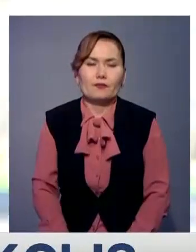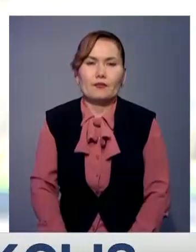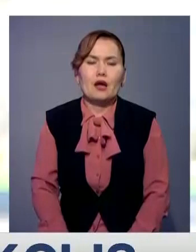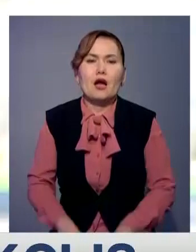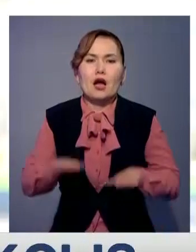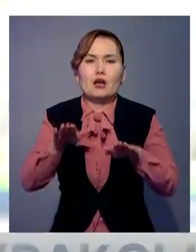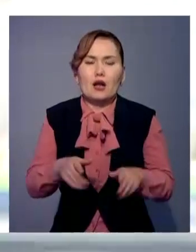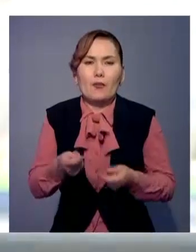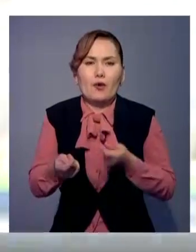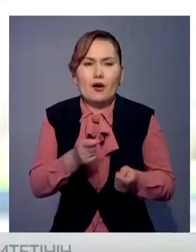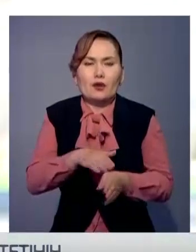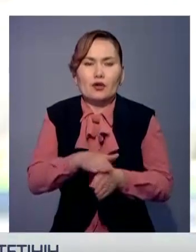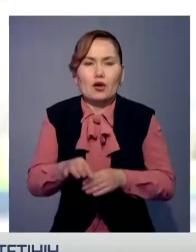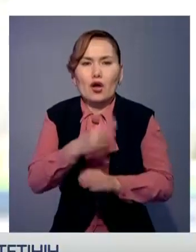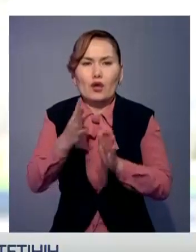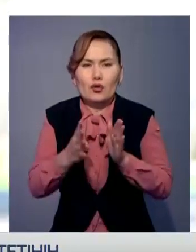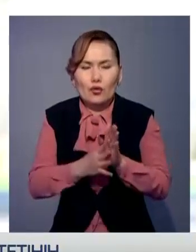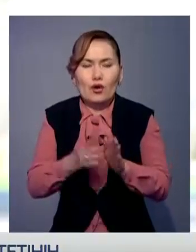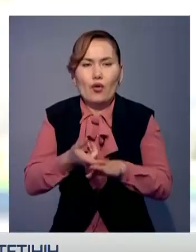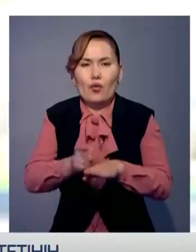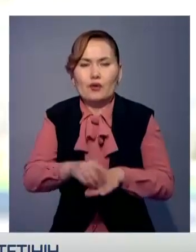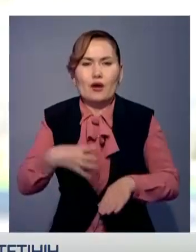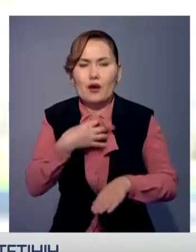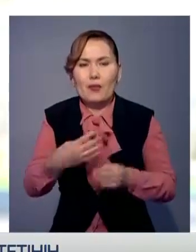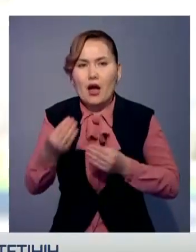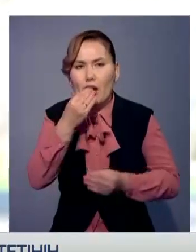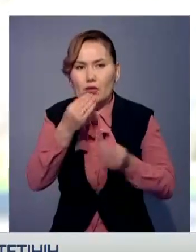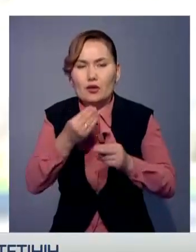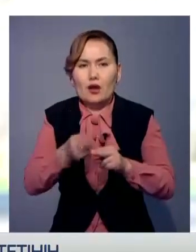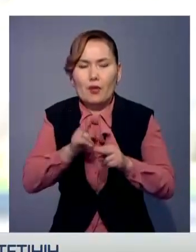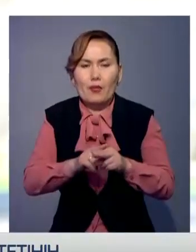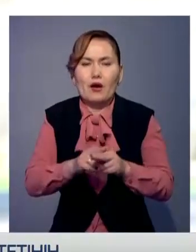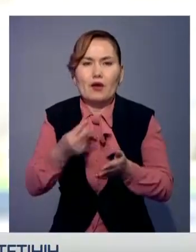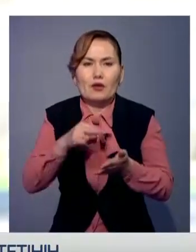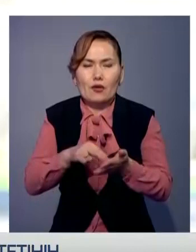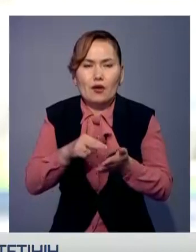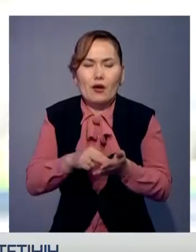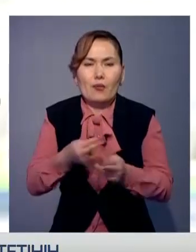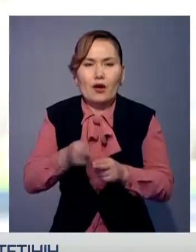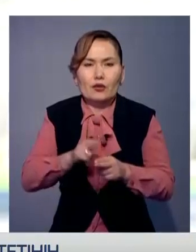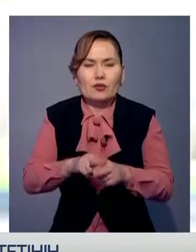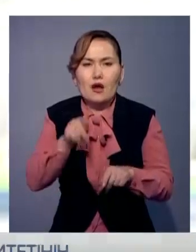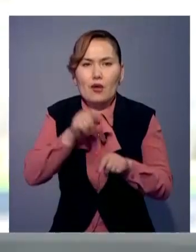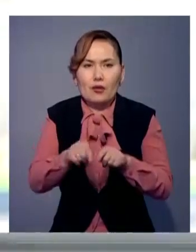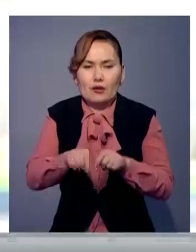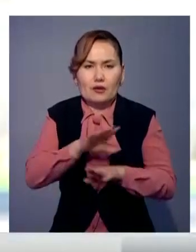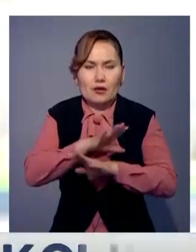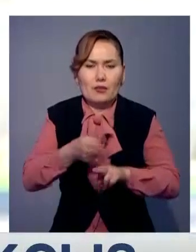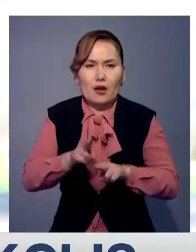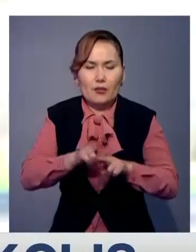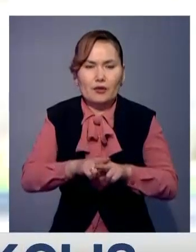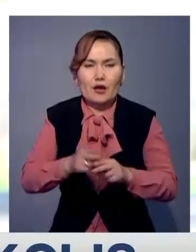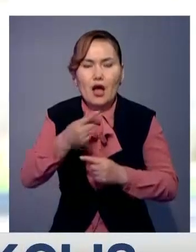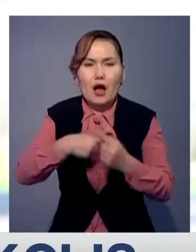Жергілікті атқарушы органдар 19 әлеуметтік маңызы бар тауарларға рұқсат етілген шекті баға белгілемеген. Оның үстіне кәсіпкерлік кодекс